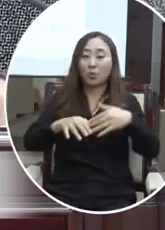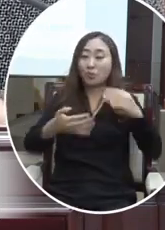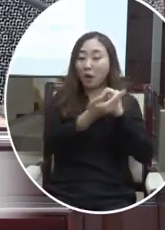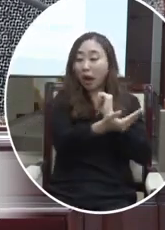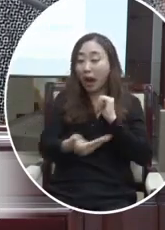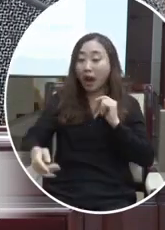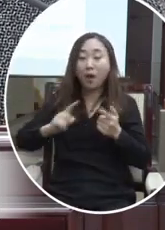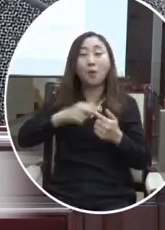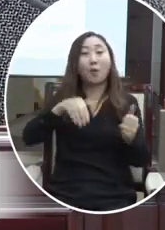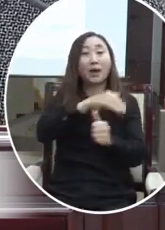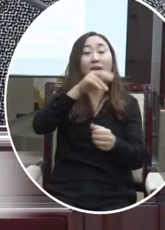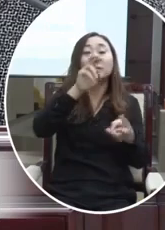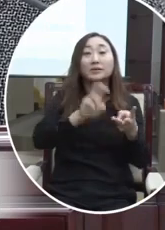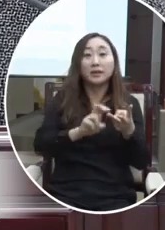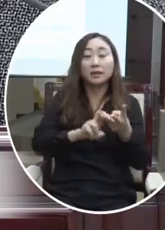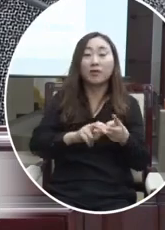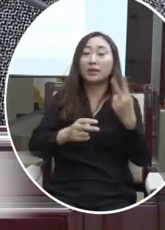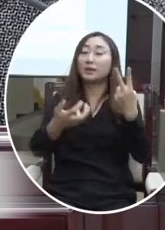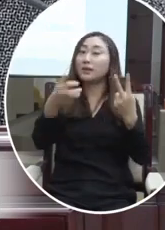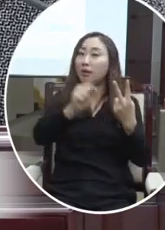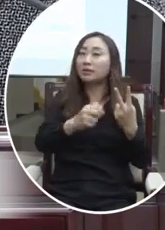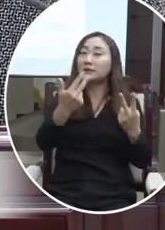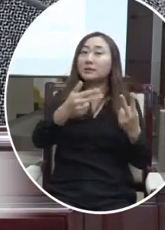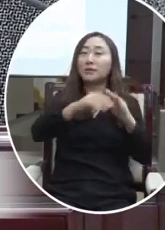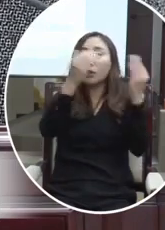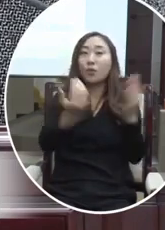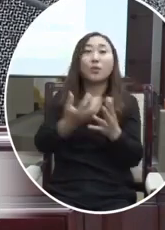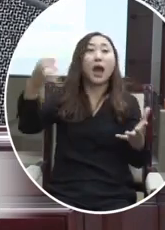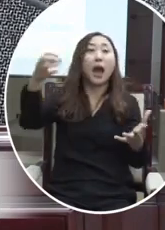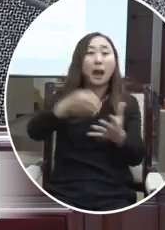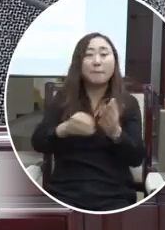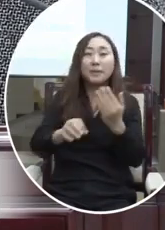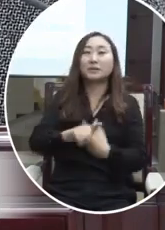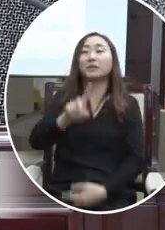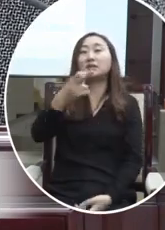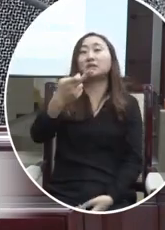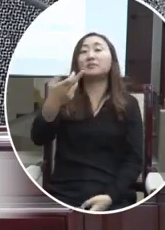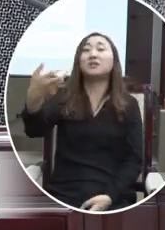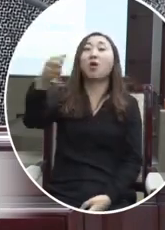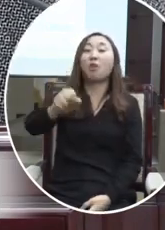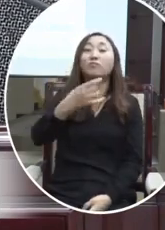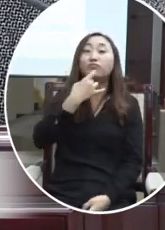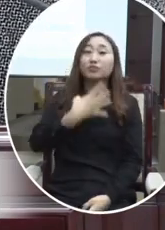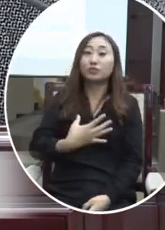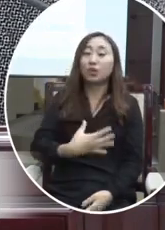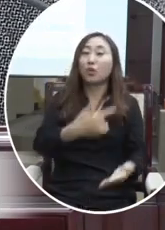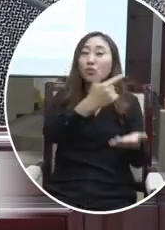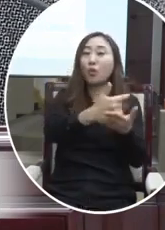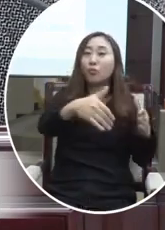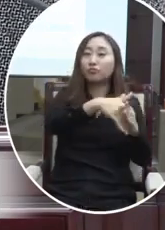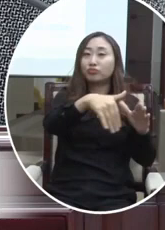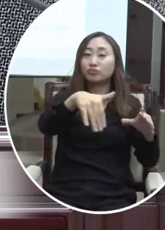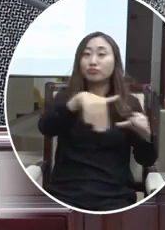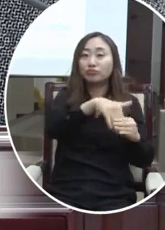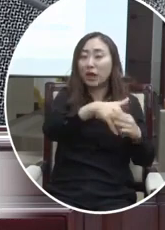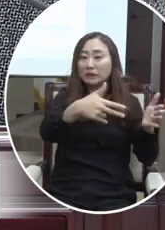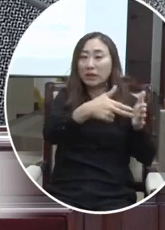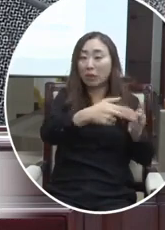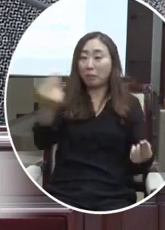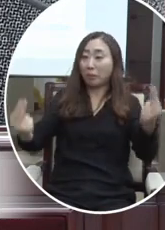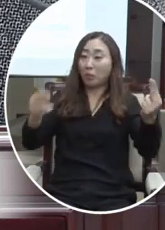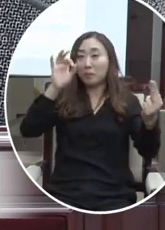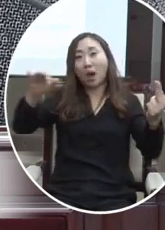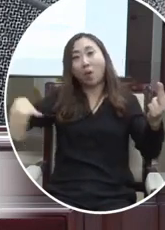중랑천 환경센터 운영 2억 9천만 원, 총 12억 원 가량입니다. 노원문화재단과 비교를